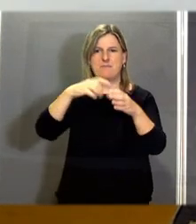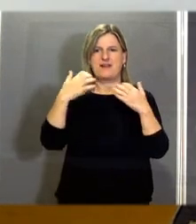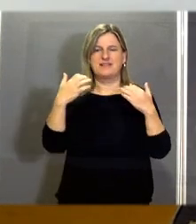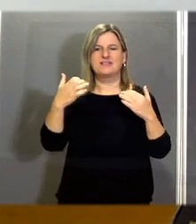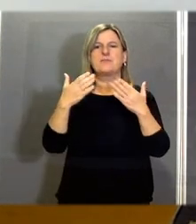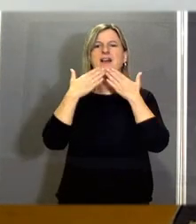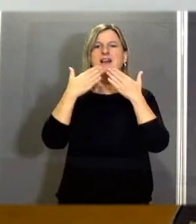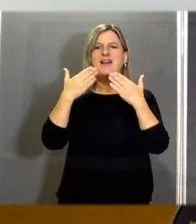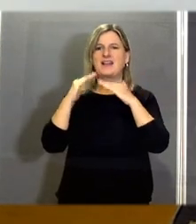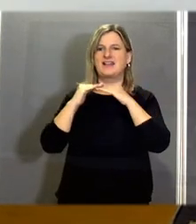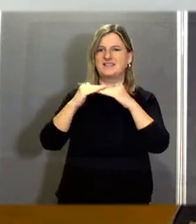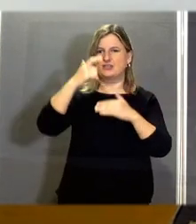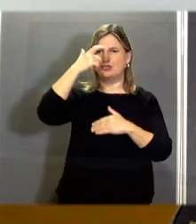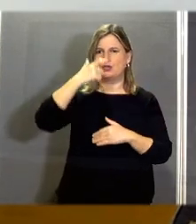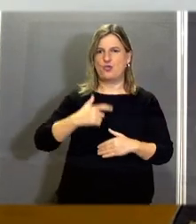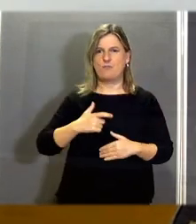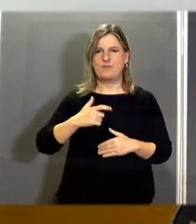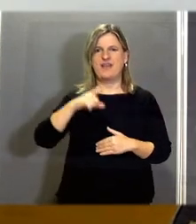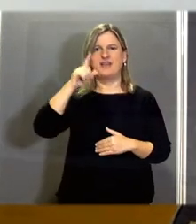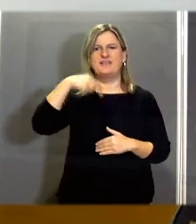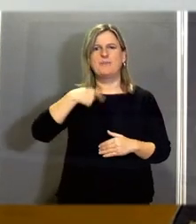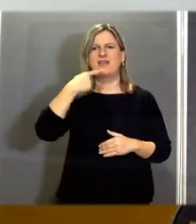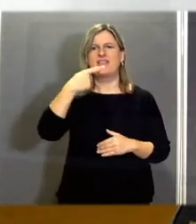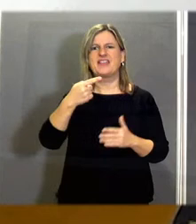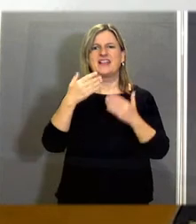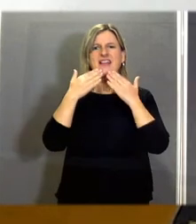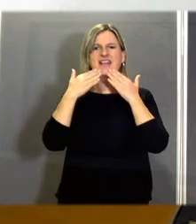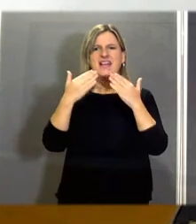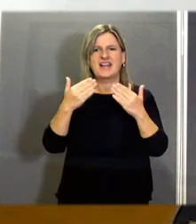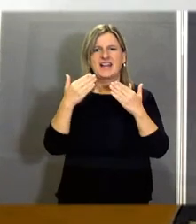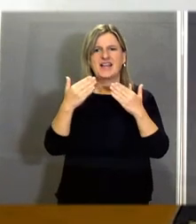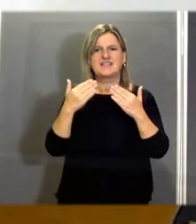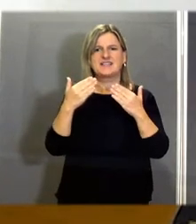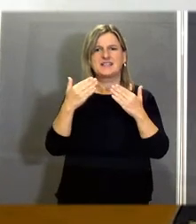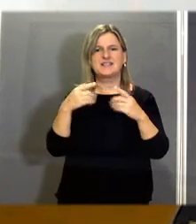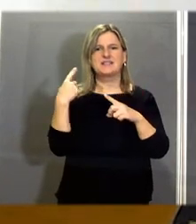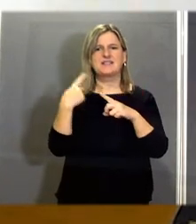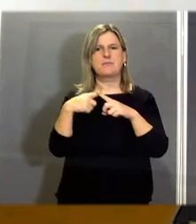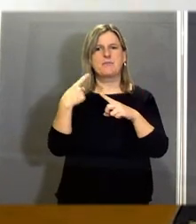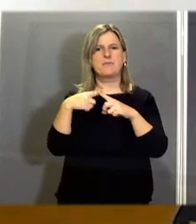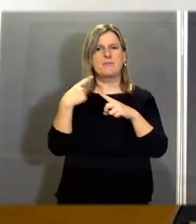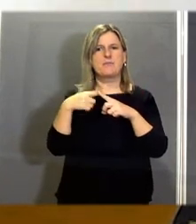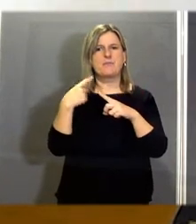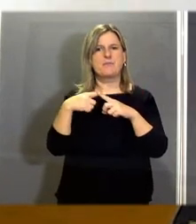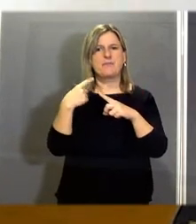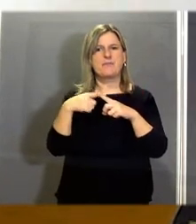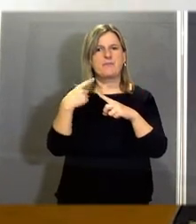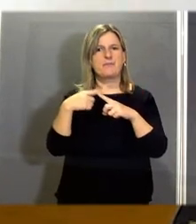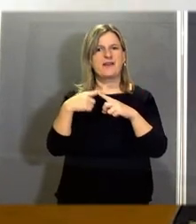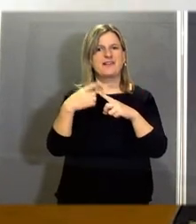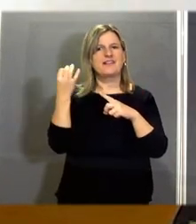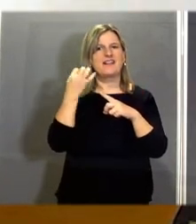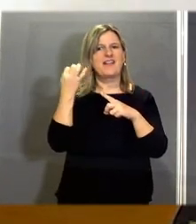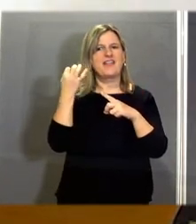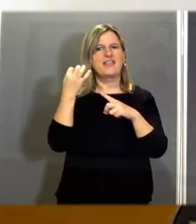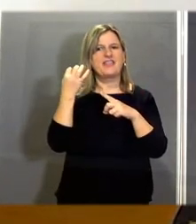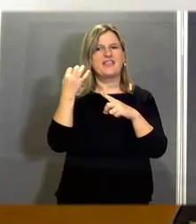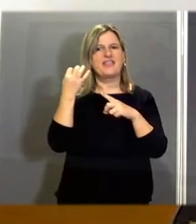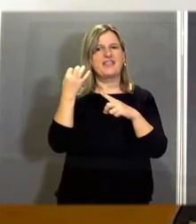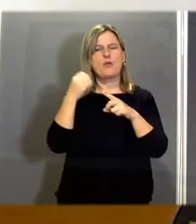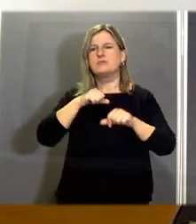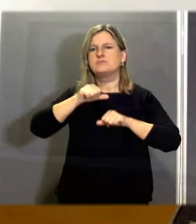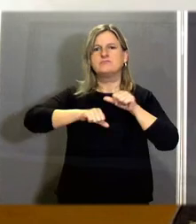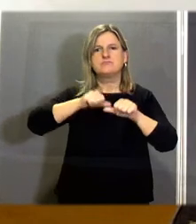haver-me convidat i donar-vos les gràcies també, perquè si un dia podrem més fer llançar i tornar a